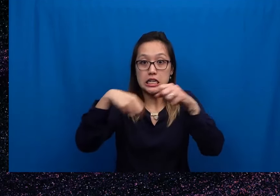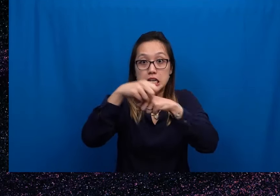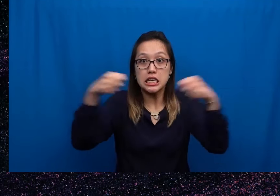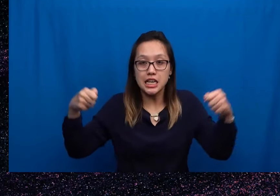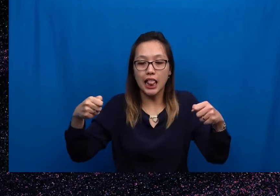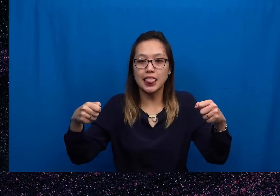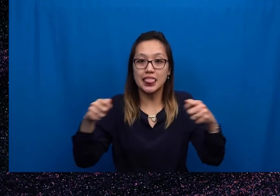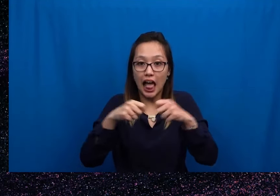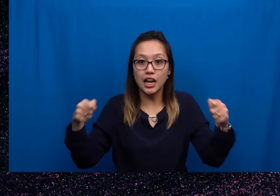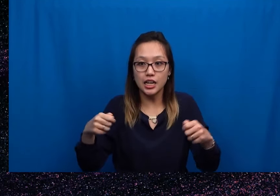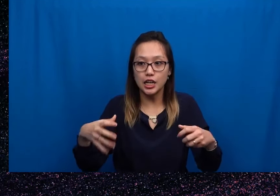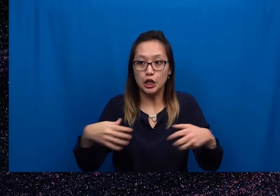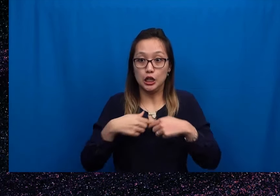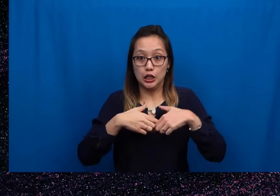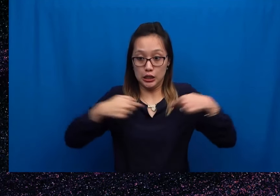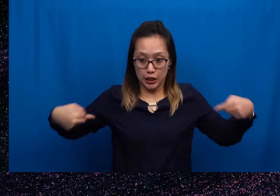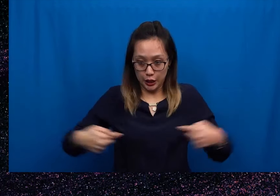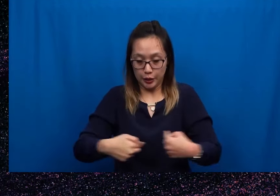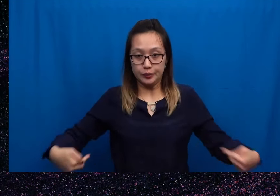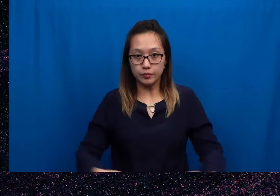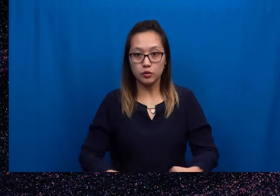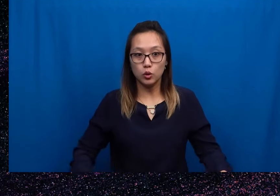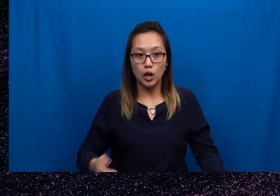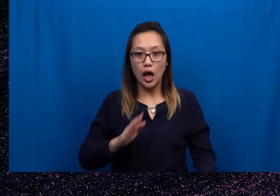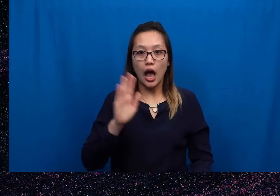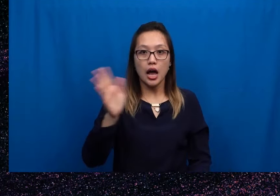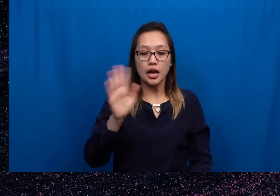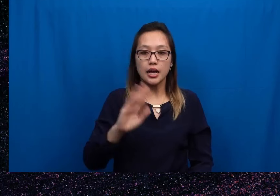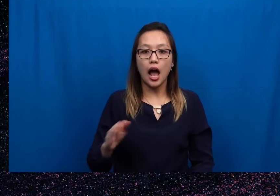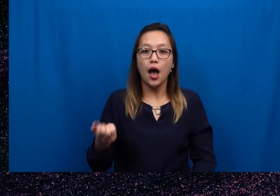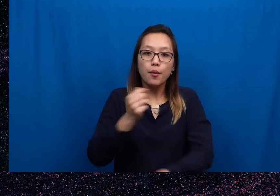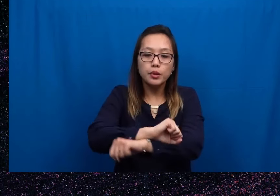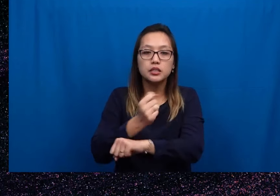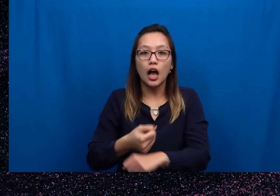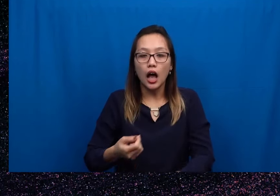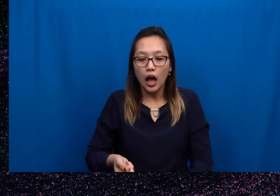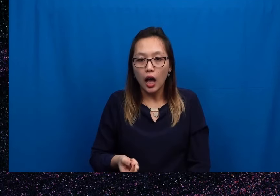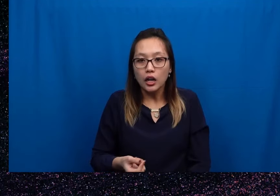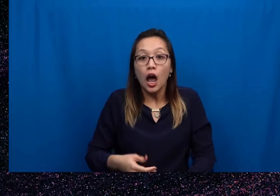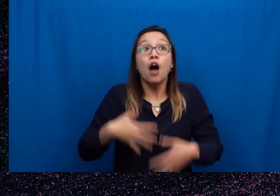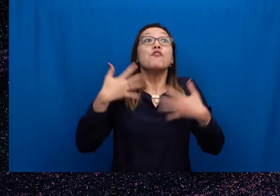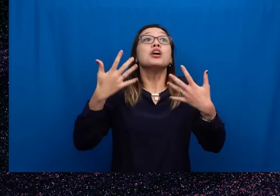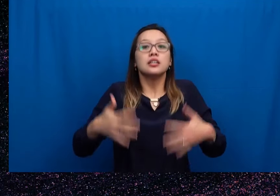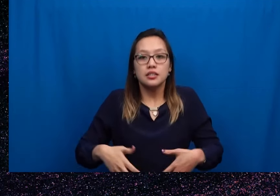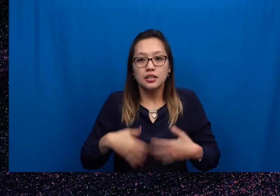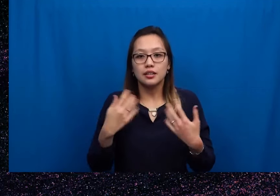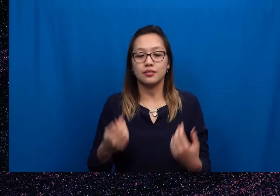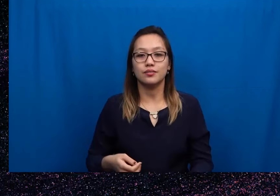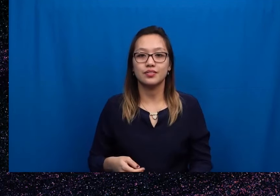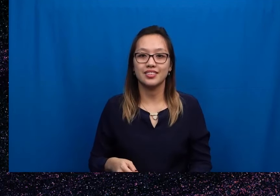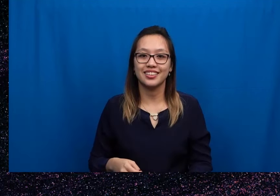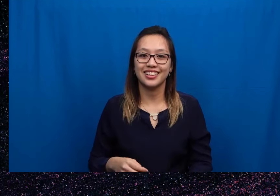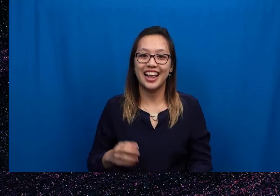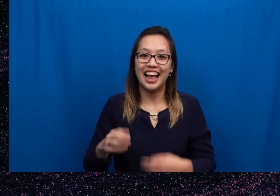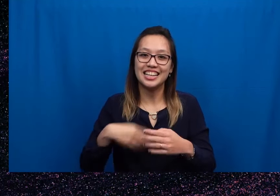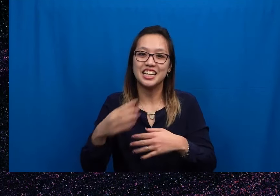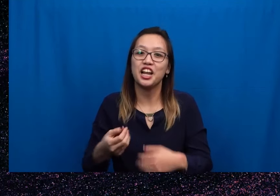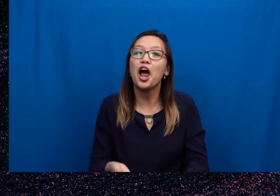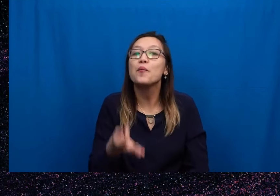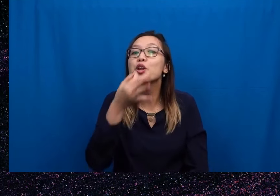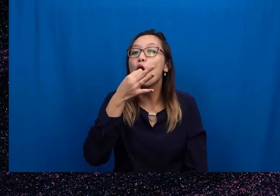dia sulit bernapas. Lalu kemudian ketika dia minum obat itu langsung tekanannya